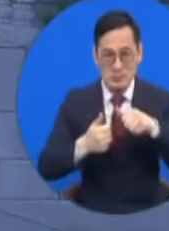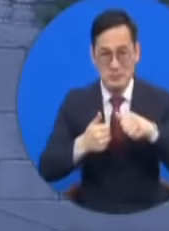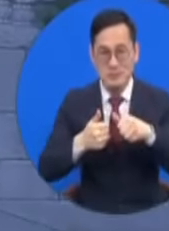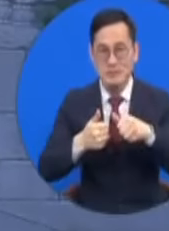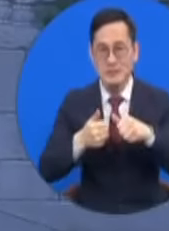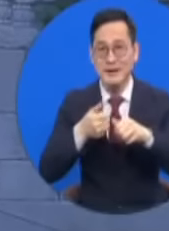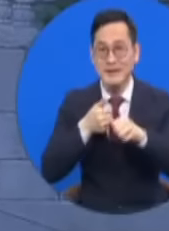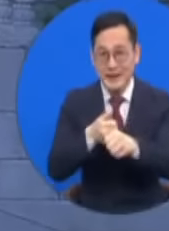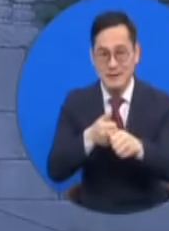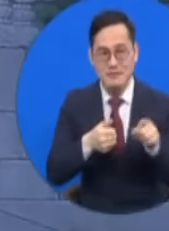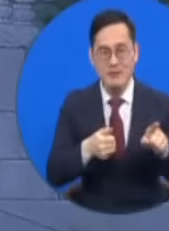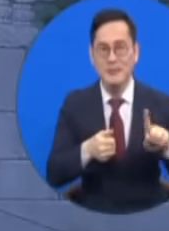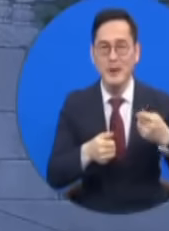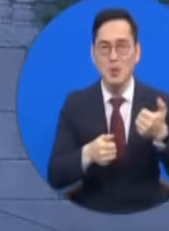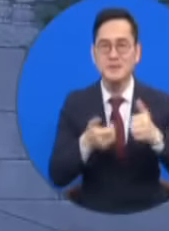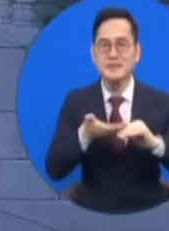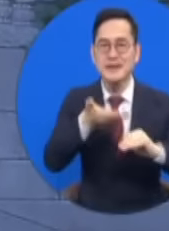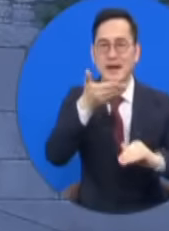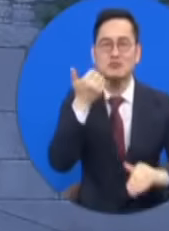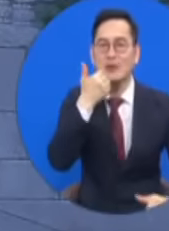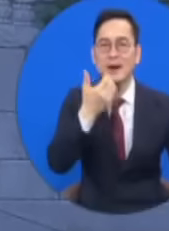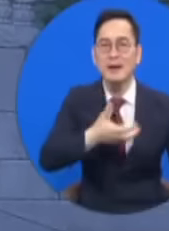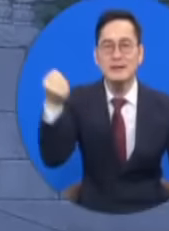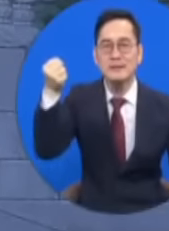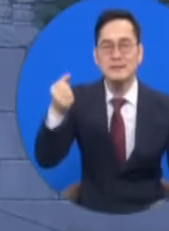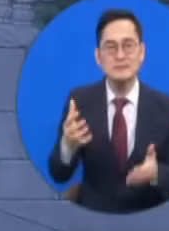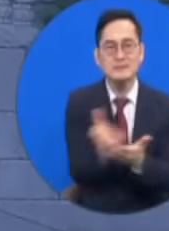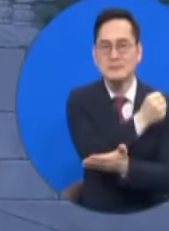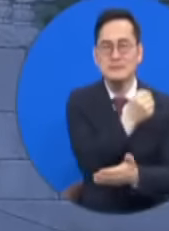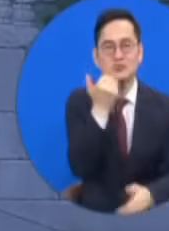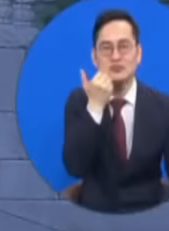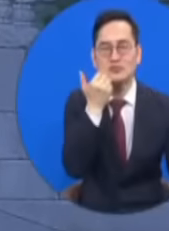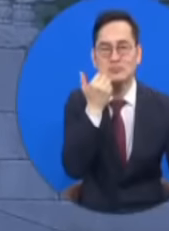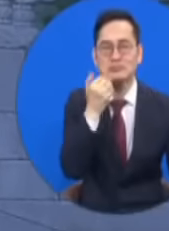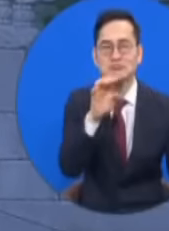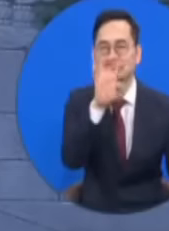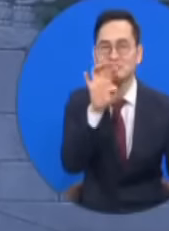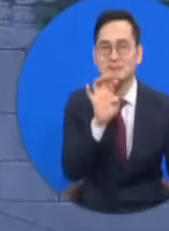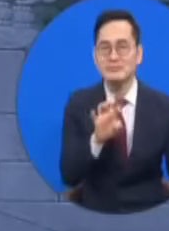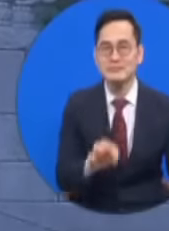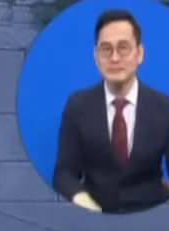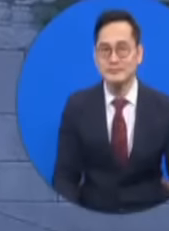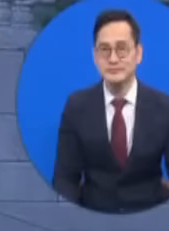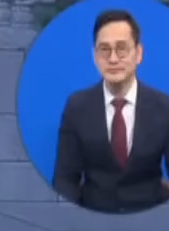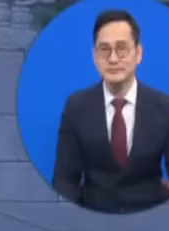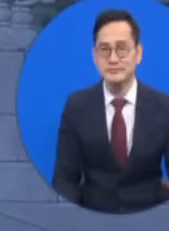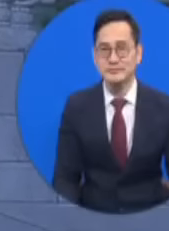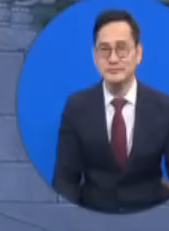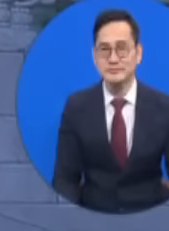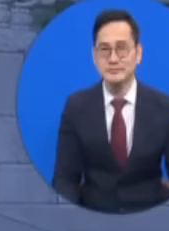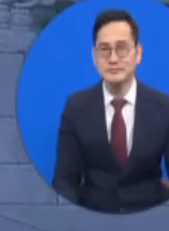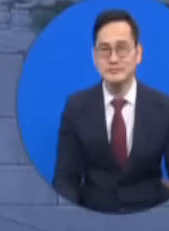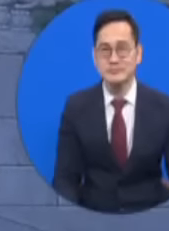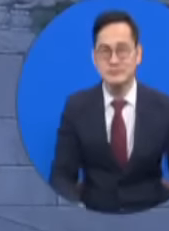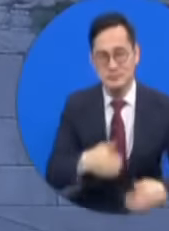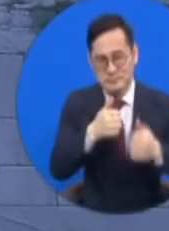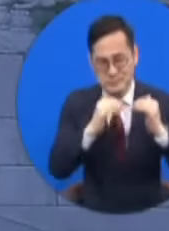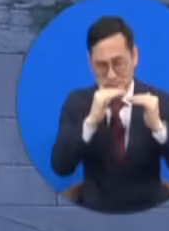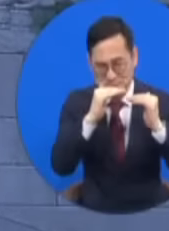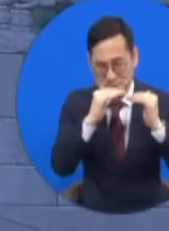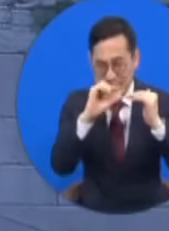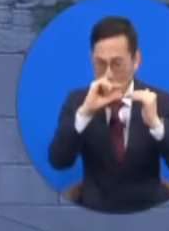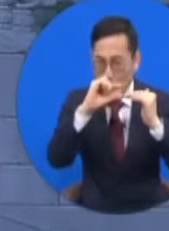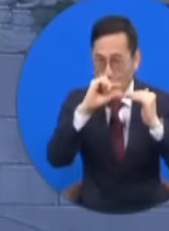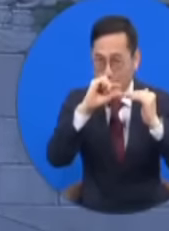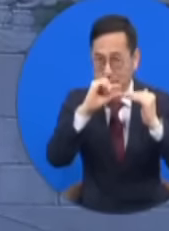과반을 하느냐도 달렸다고 볼 수 있습니다. 쉽게 말하면 격전지 60곳을 누가 더 많이